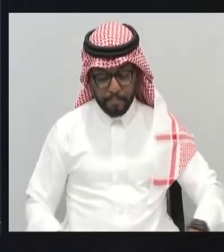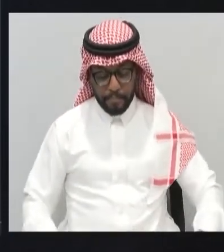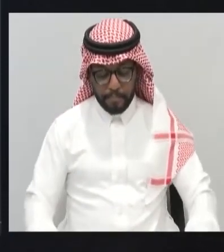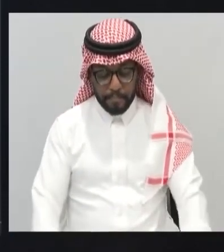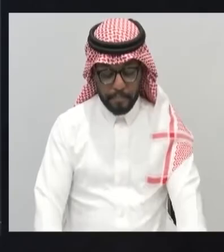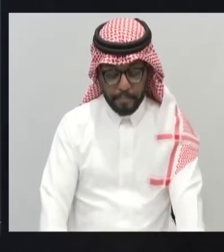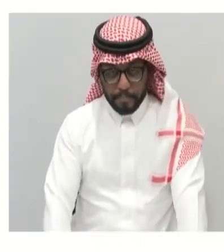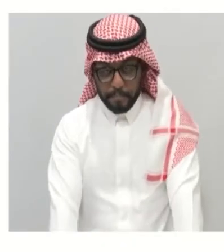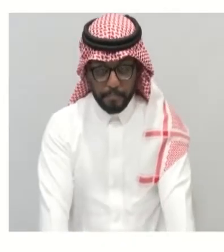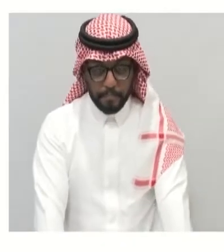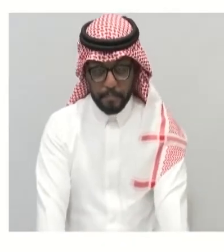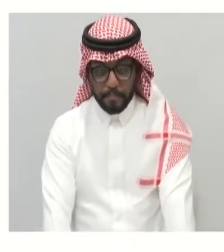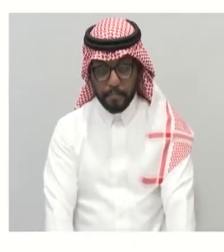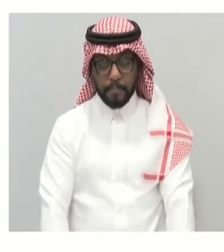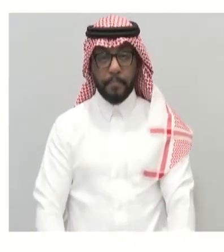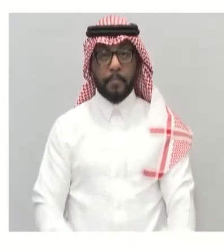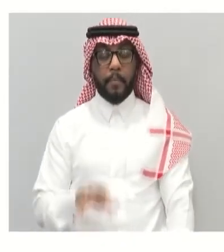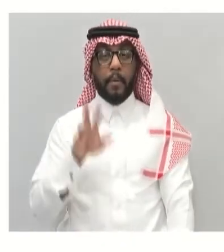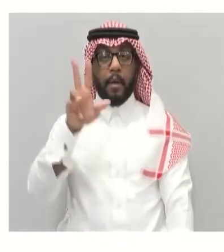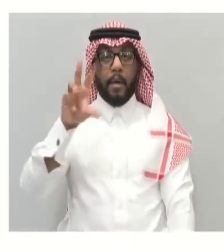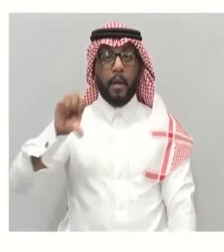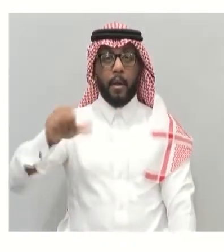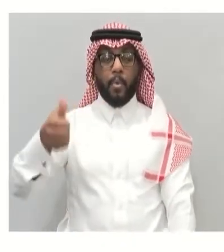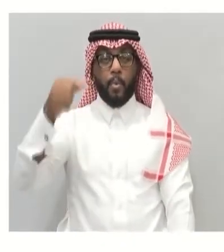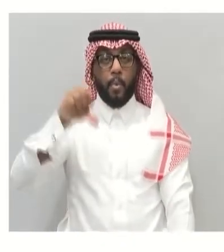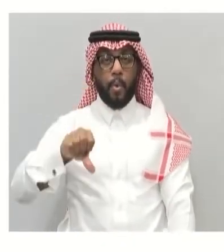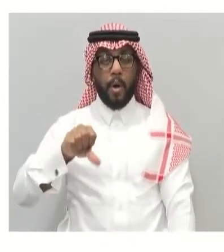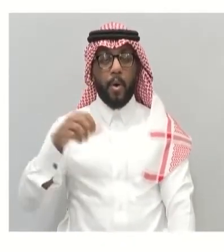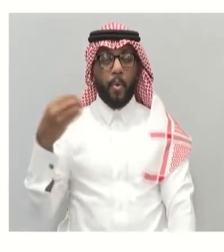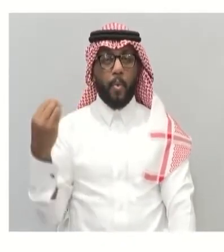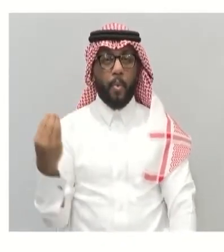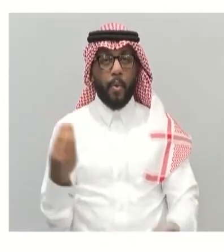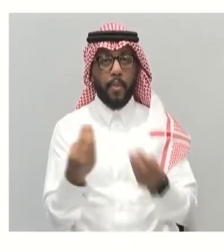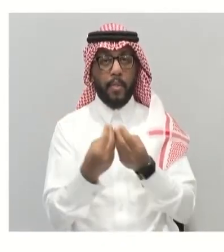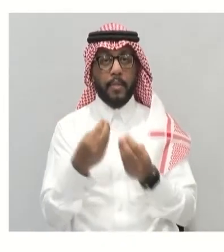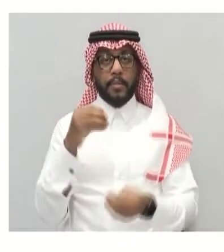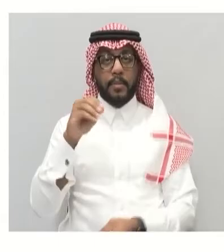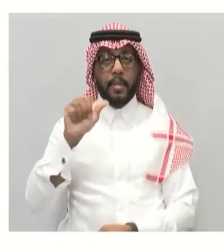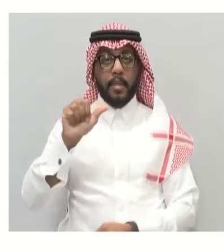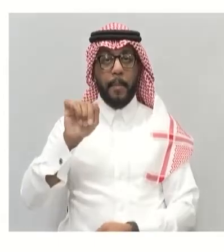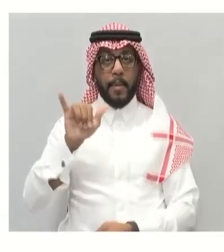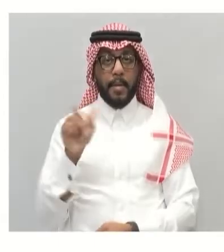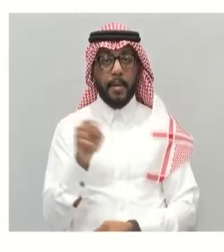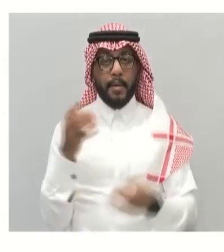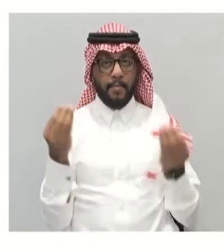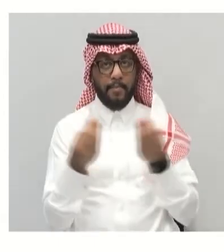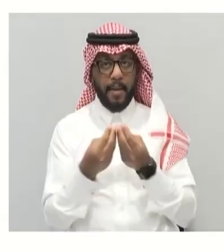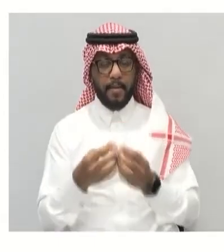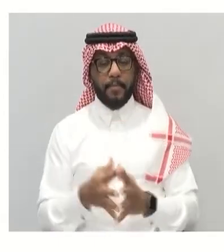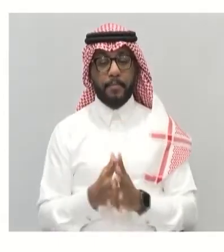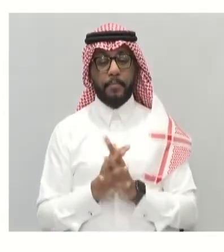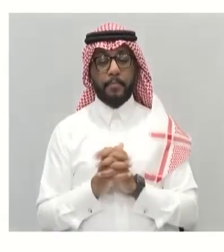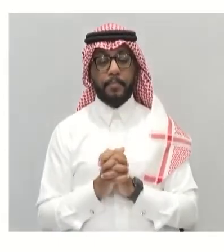الحال او الواو والضمير معا جاء الطفل وهو مسرور وهو مسرور الواو والضمير